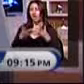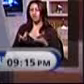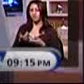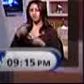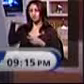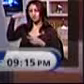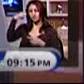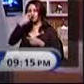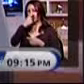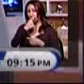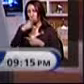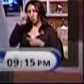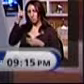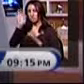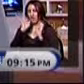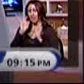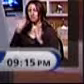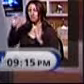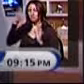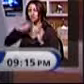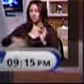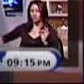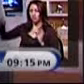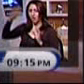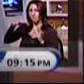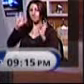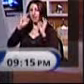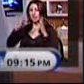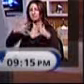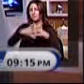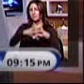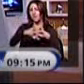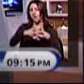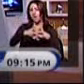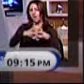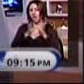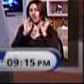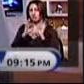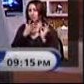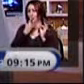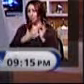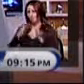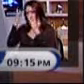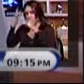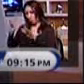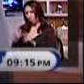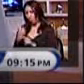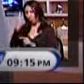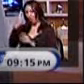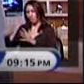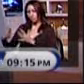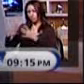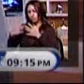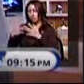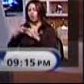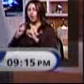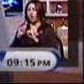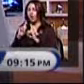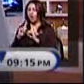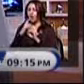الراجل ده يبقى رئيس كل المصريين، واخد بالك، وانه ينجح في ادارة هذا البلد، لانه لو نجح مصر كلها تنجح. انما احنا اكتشفنا بما لا